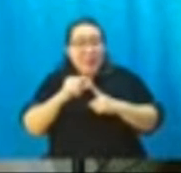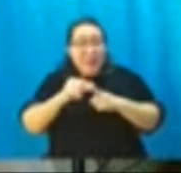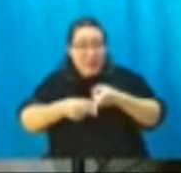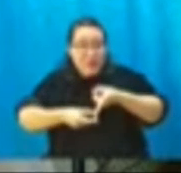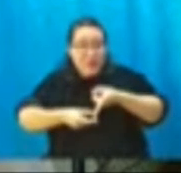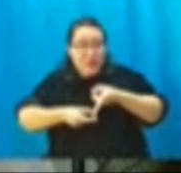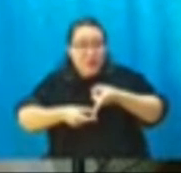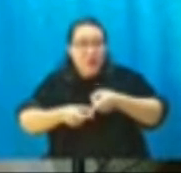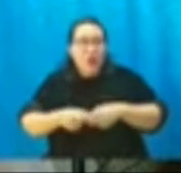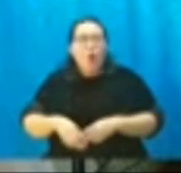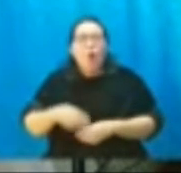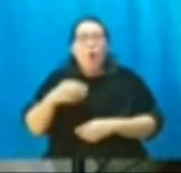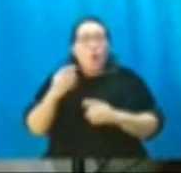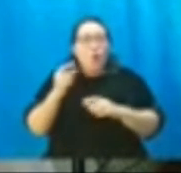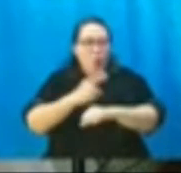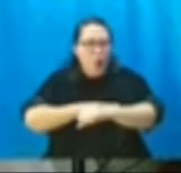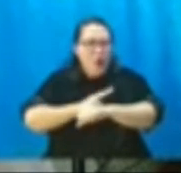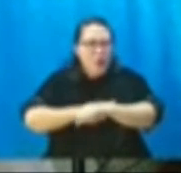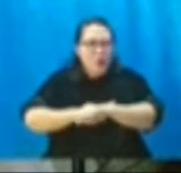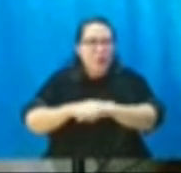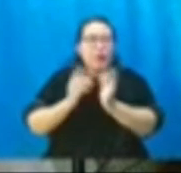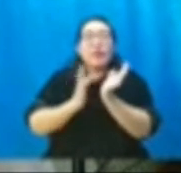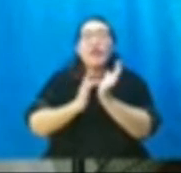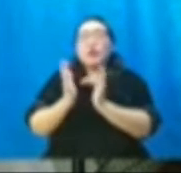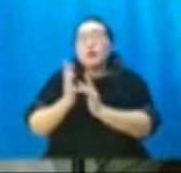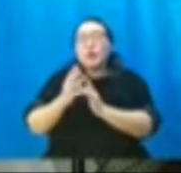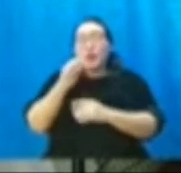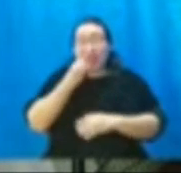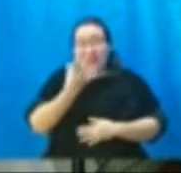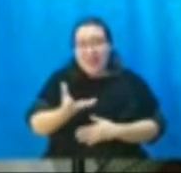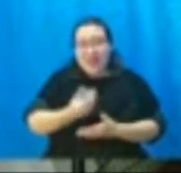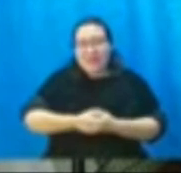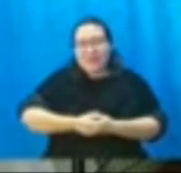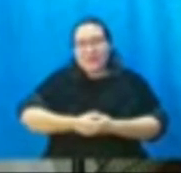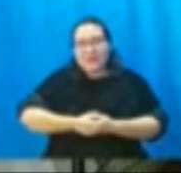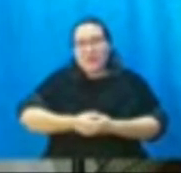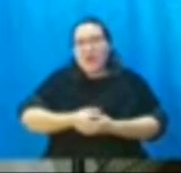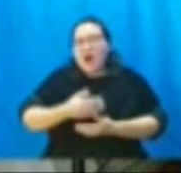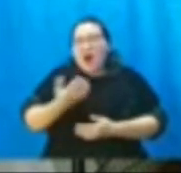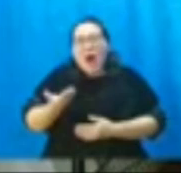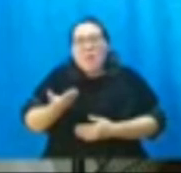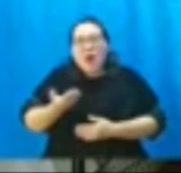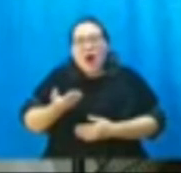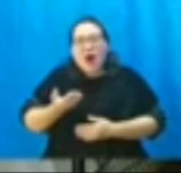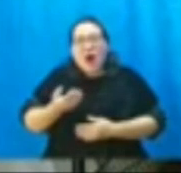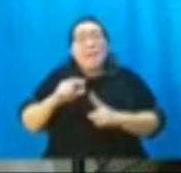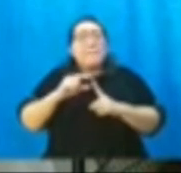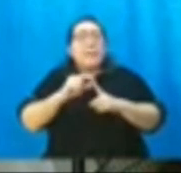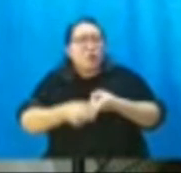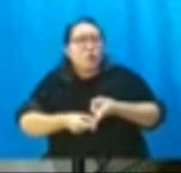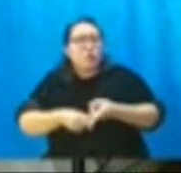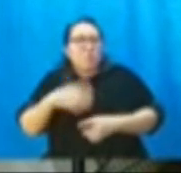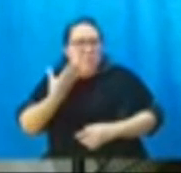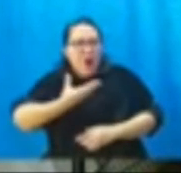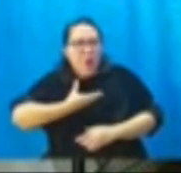Yesus sendiri Apakah kamu juga mau meninggalkan kita